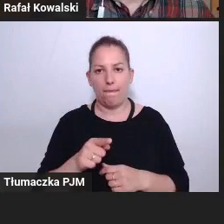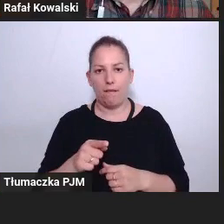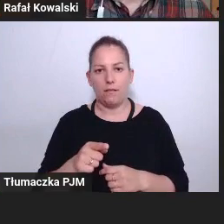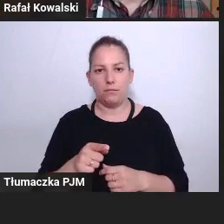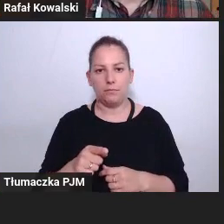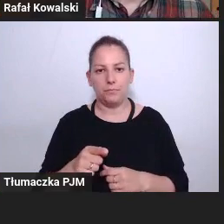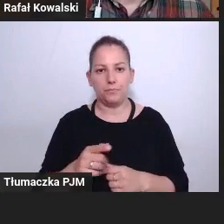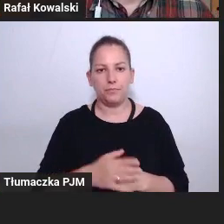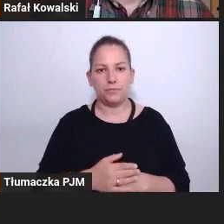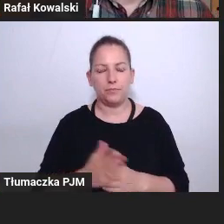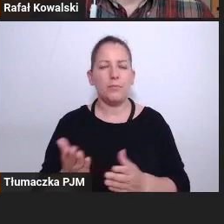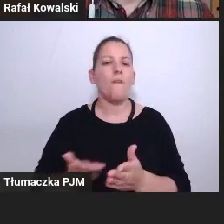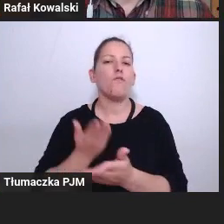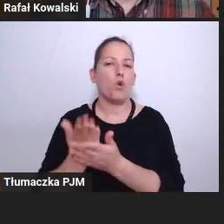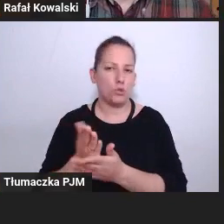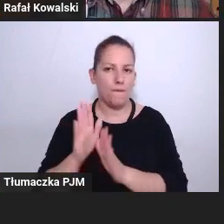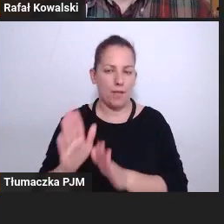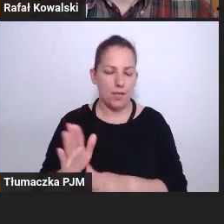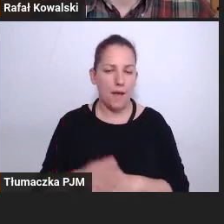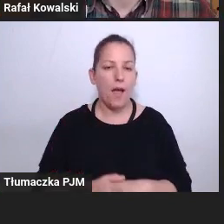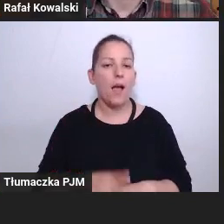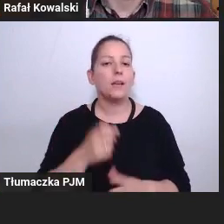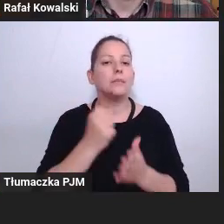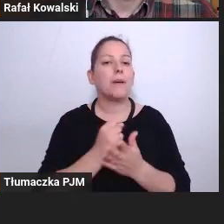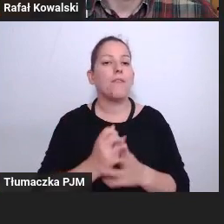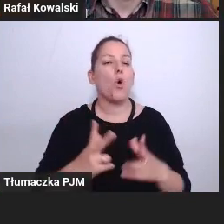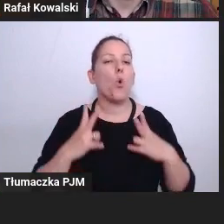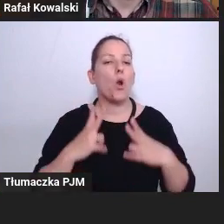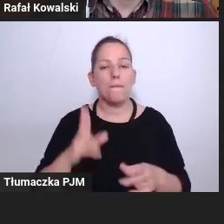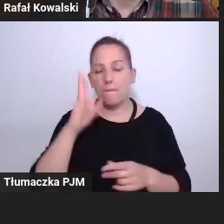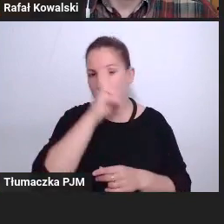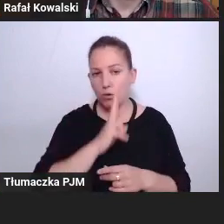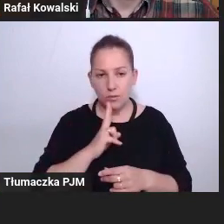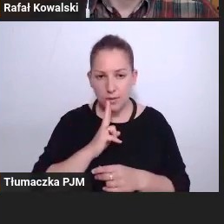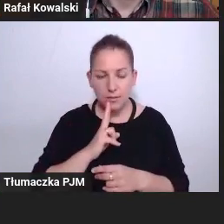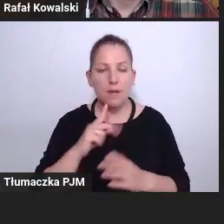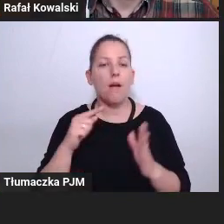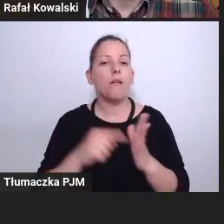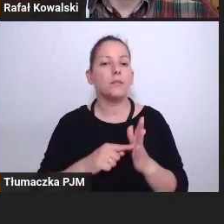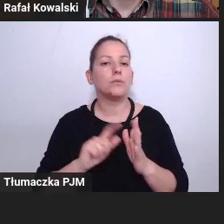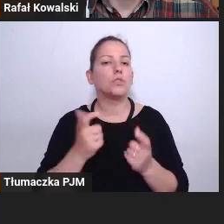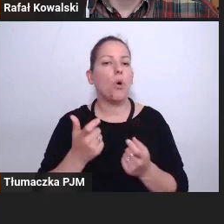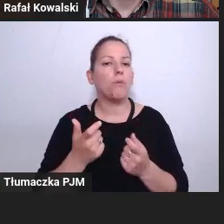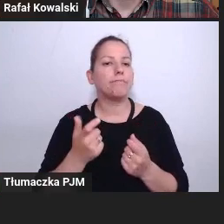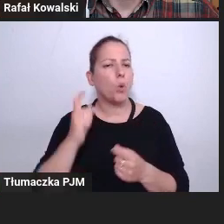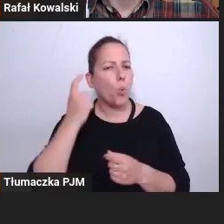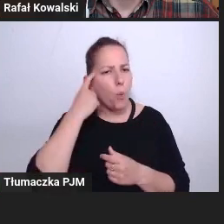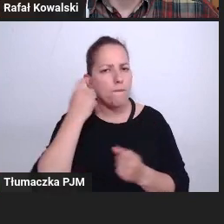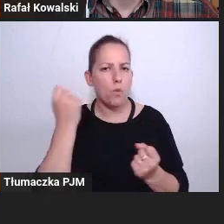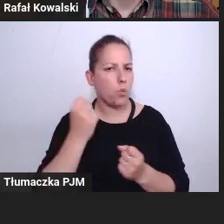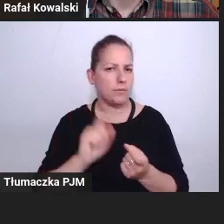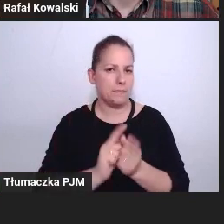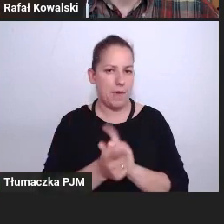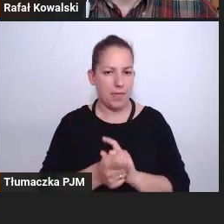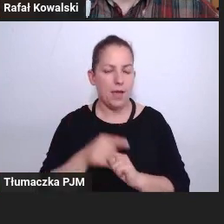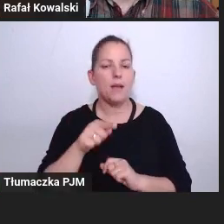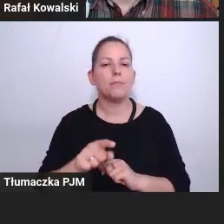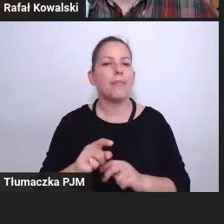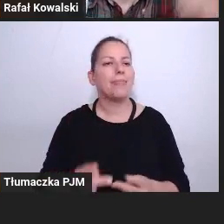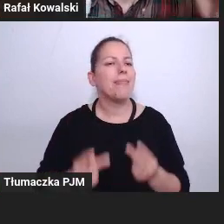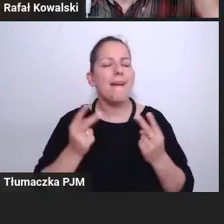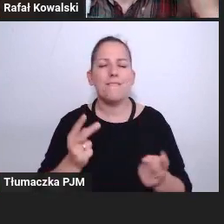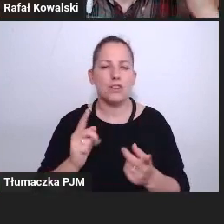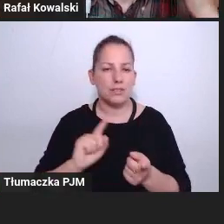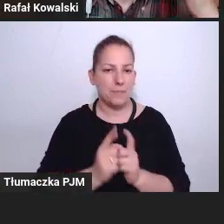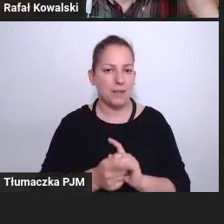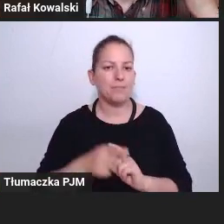zakresie samego wnioskowania. Natomiast w kwestii urlopów rodzicielskich, no to, co się tak głównie zmieniło i co jest najważniejszą zmianą, no